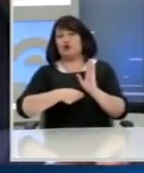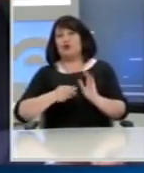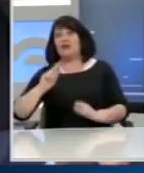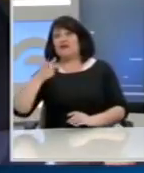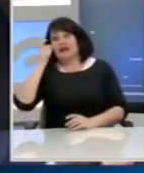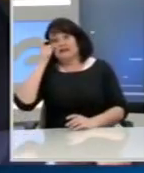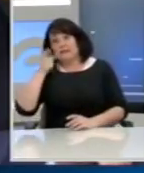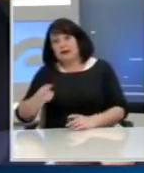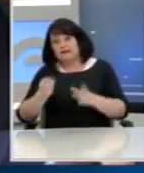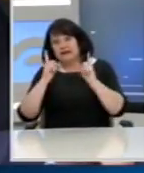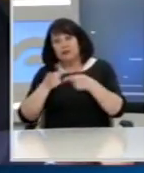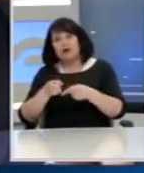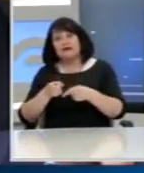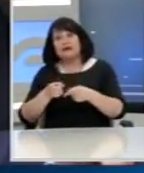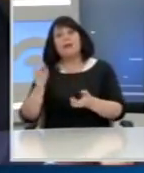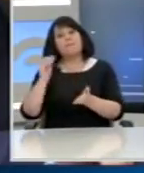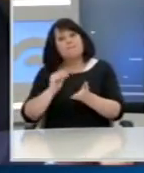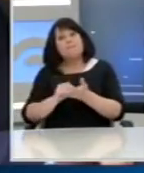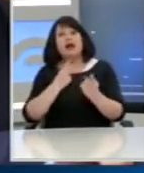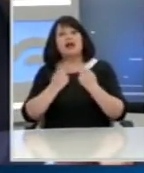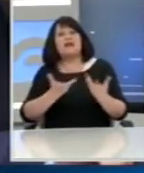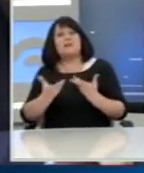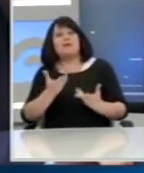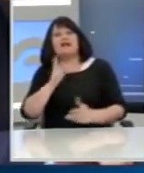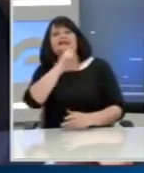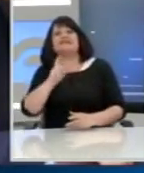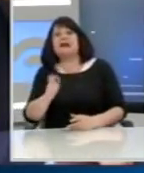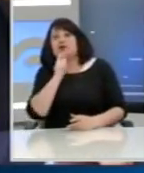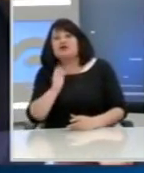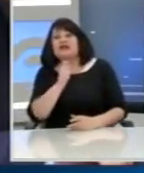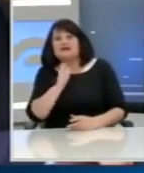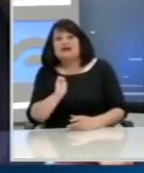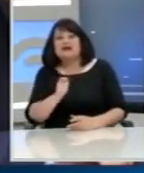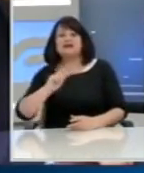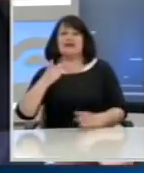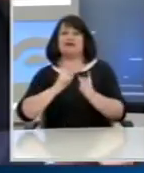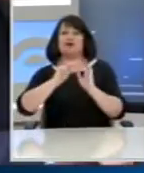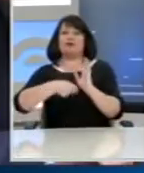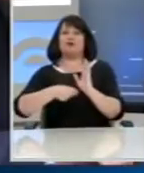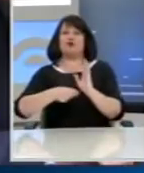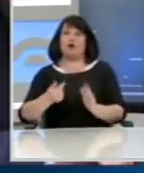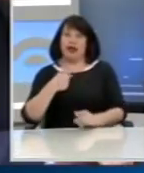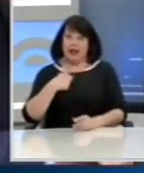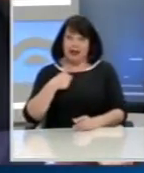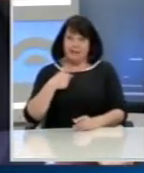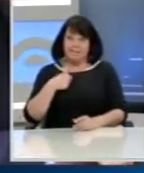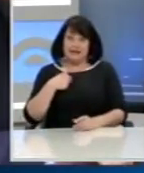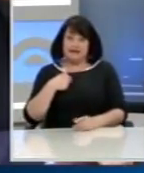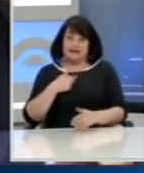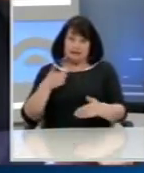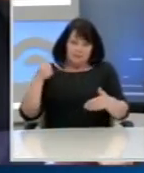δεύτεροι λέγοντας επαναδιαπραγμάτευση και ζάπιο και έφερε το δεύτερο μνημόνιο. Εμείς λοιπόν όταν χτυπήσαμε σε